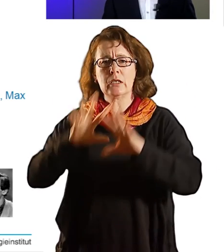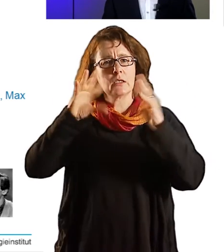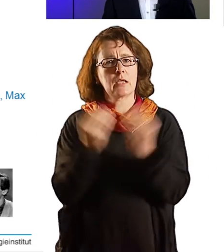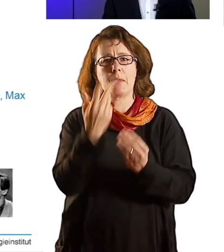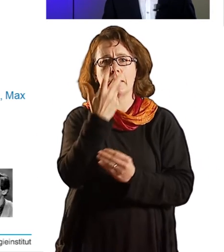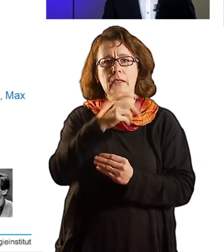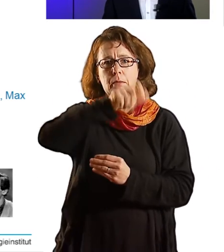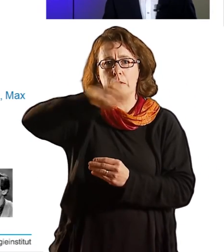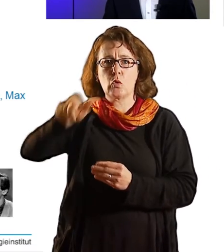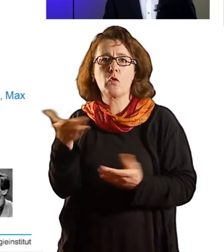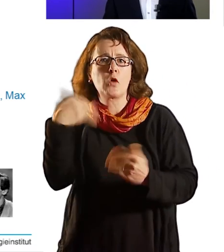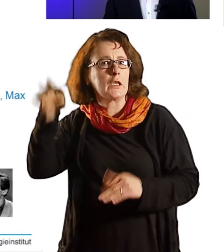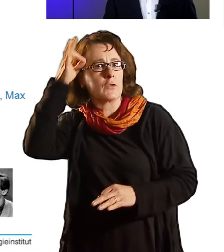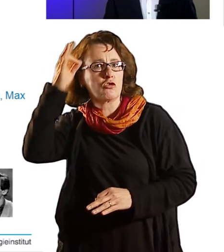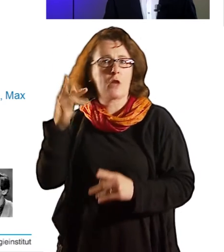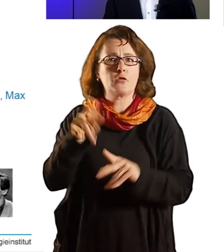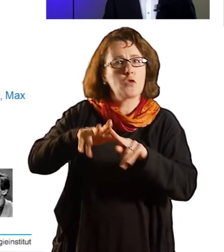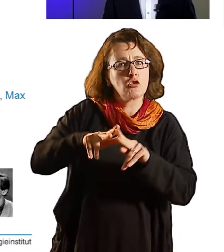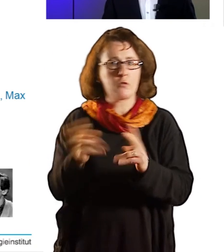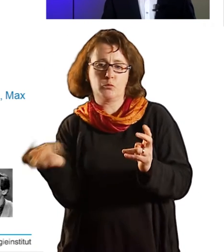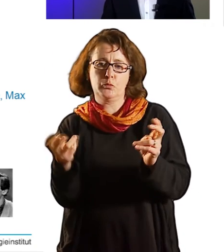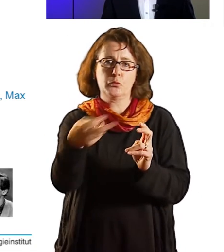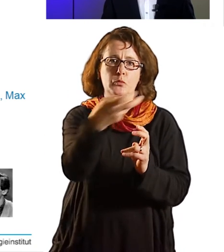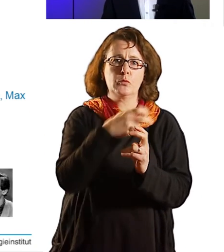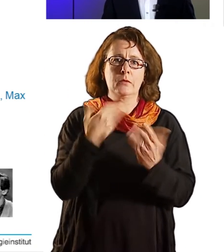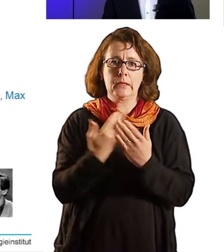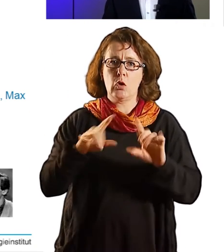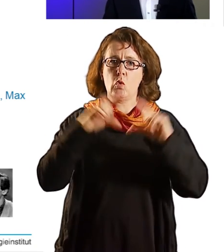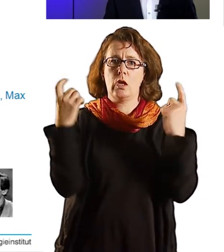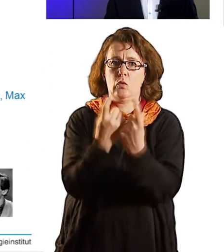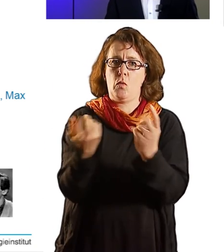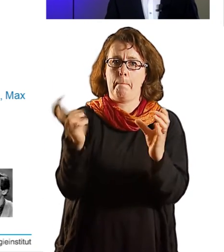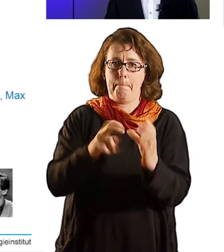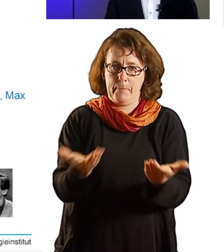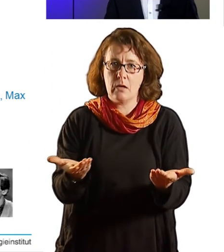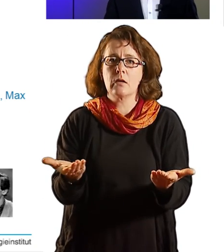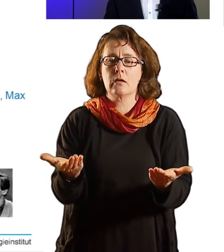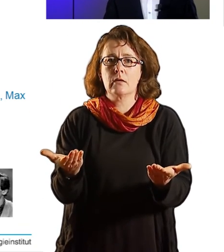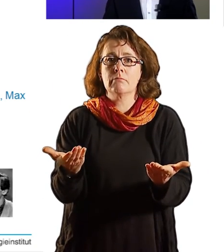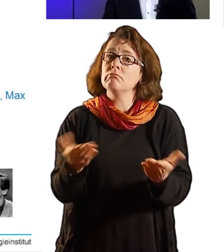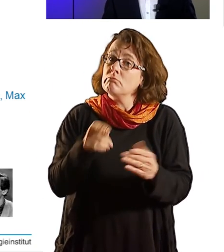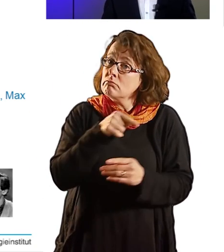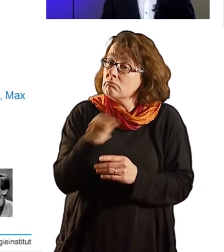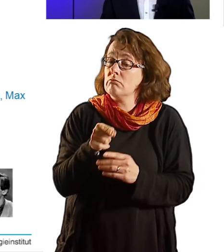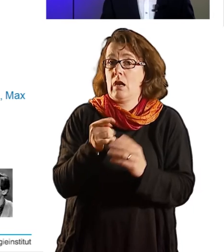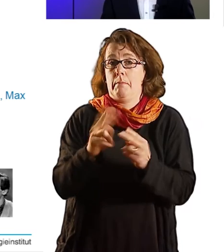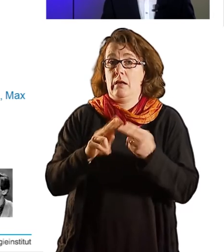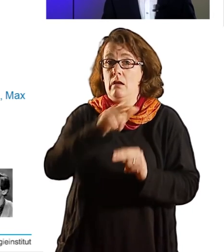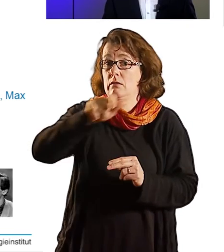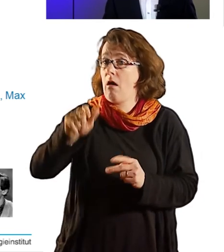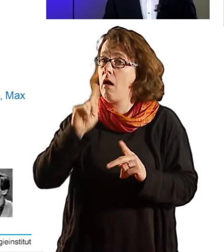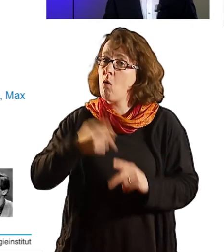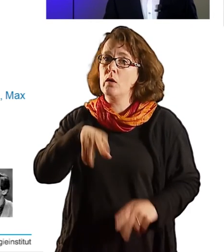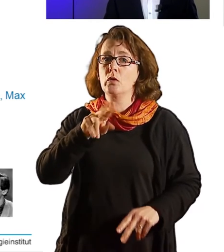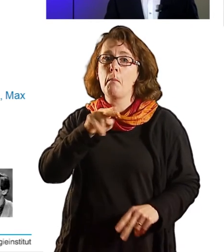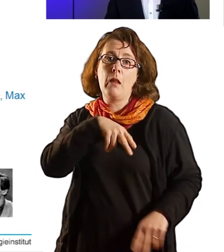30 hochrangige Persönlichkeiten aus Wissenschaft und Wirtschaft sind Mitglieder dieses Kuratoriums. Unter ihnen waren bzw. sind auch eine Reihe